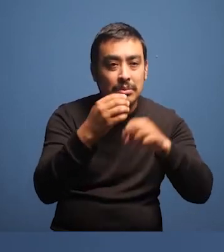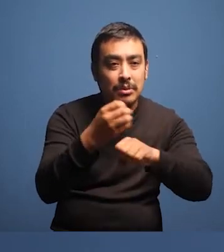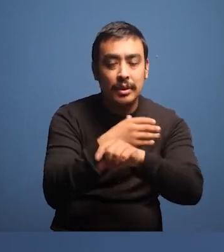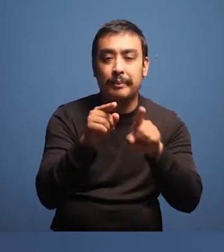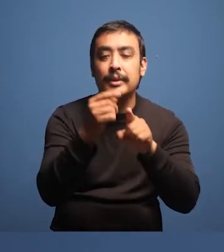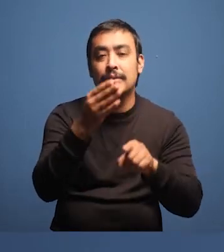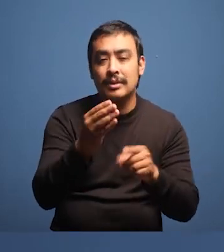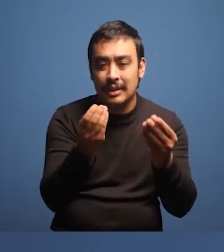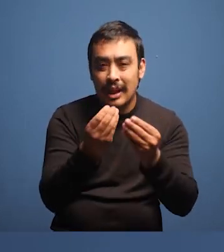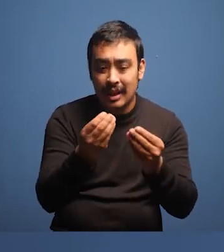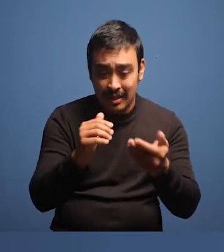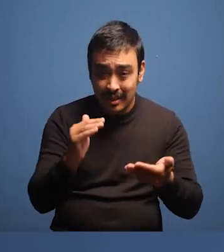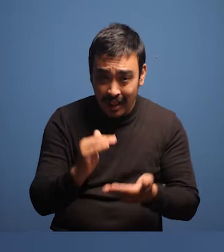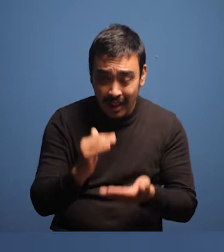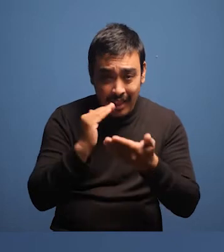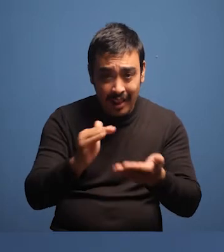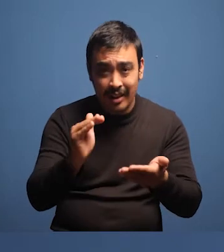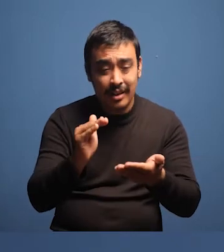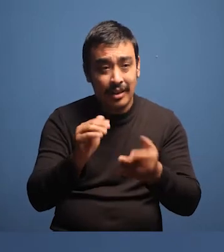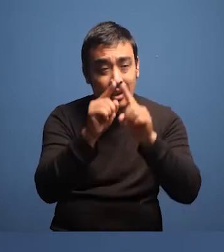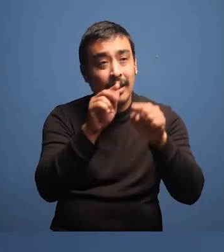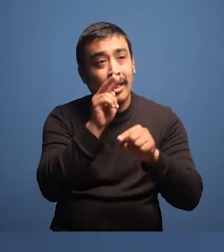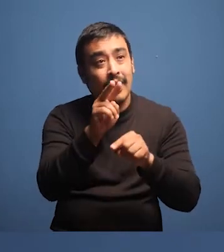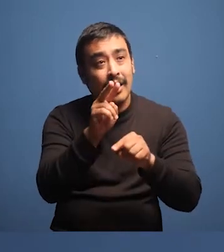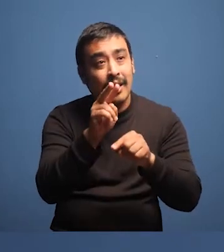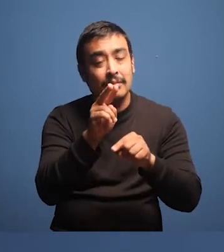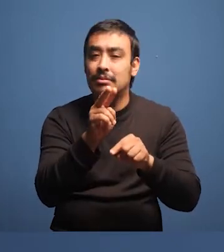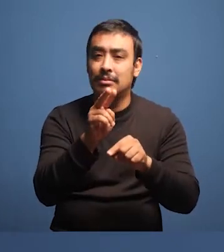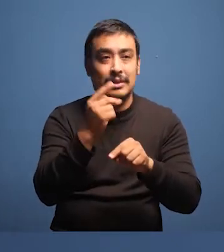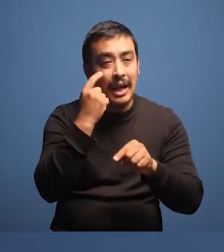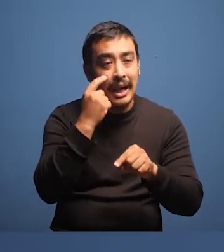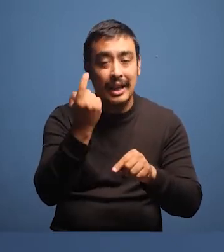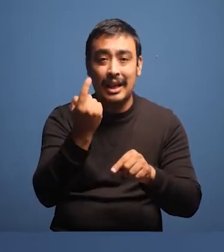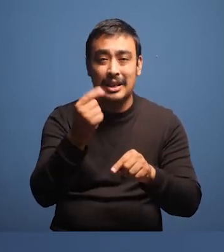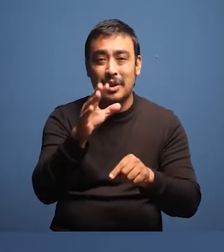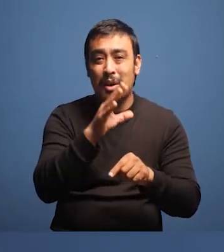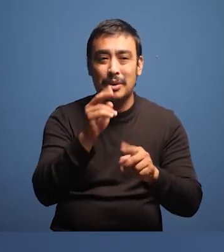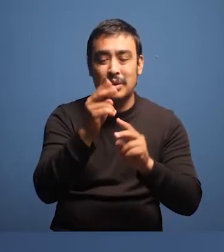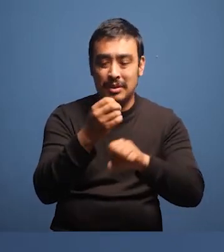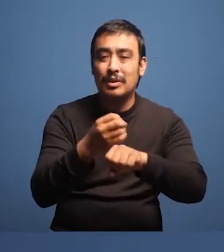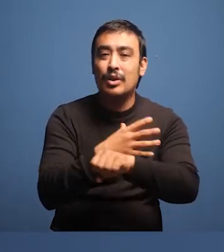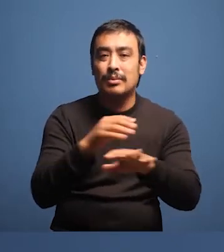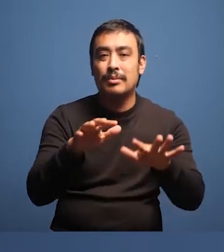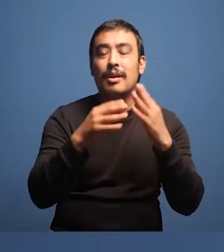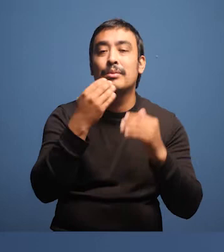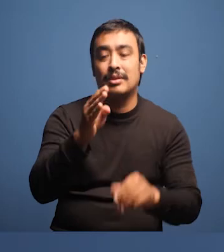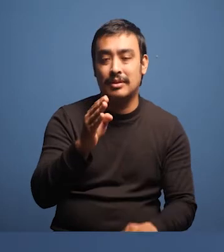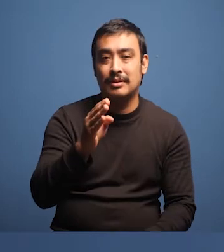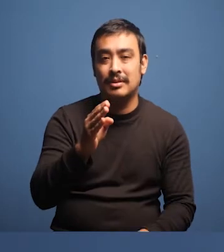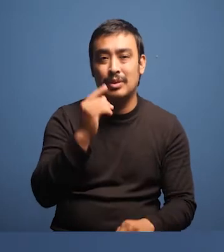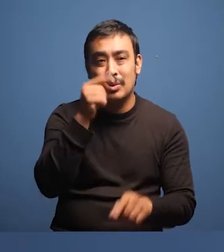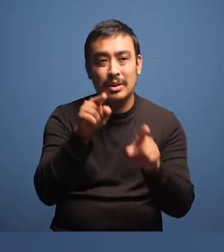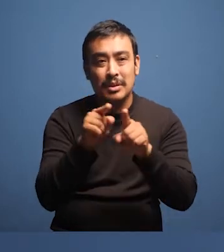छ होइन। सानैदेखि बच्चाहरूलाई स्क्रिन टाइम दियो भने अफकोर्स उनीहरूको आइदेखि लिएर सबै कुराहरूमा चाहिँ उसको इफेक्ट गरिरहेको हुन्छ। अब कसरी